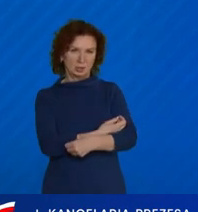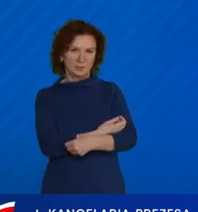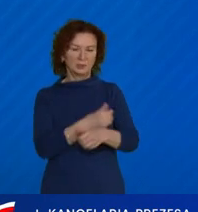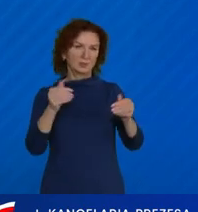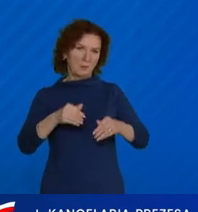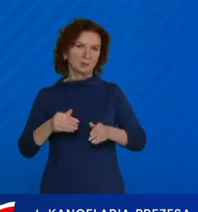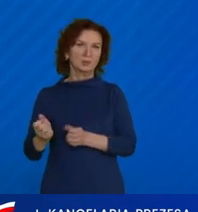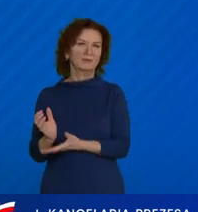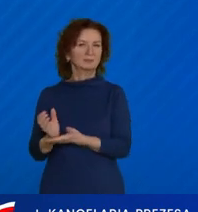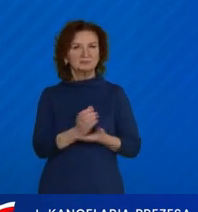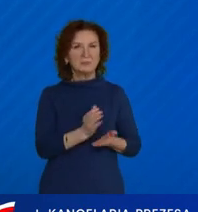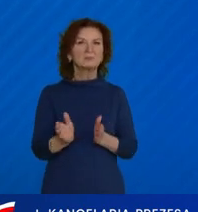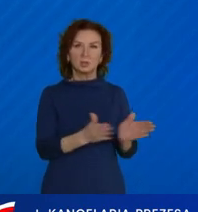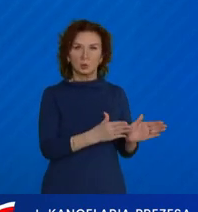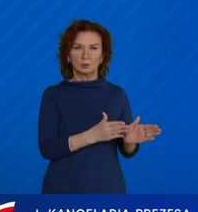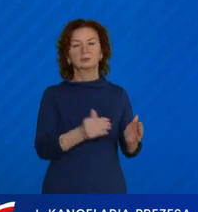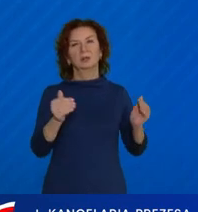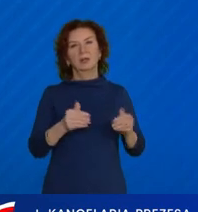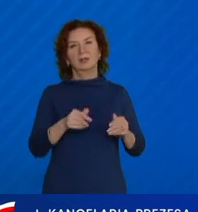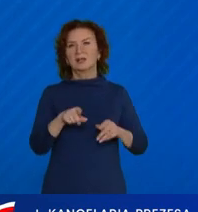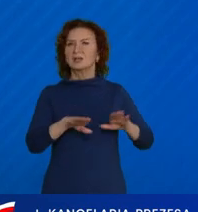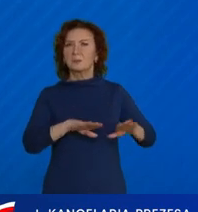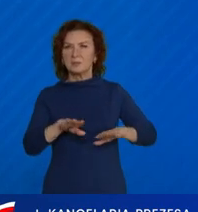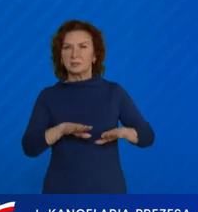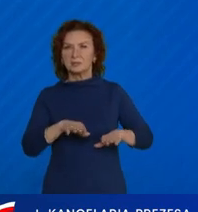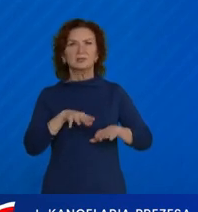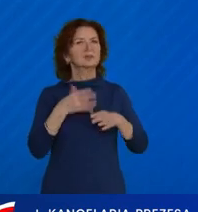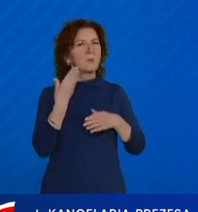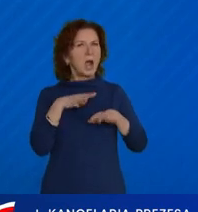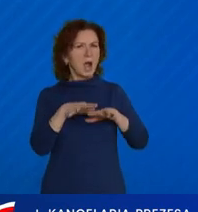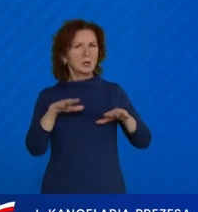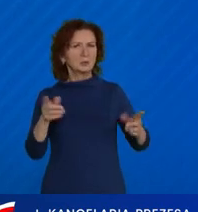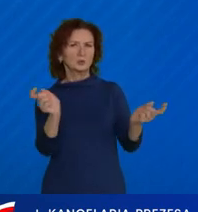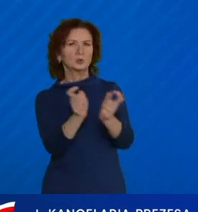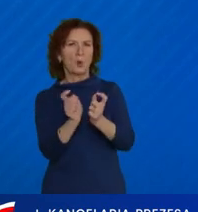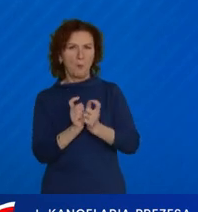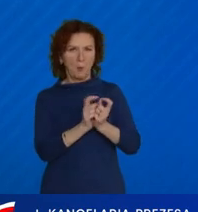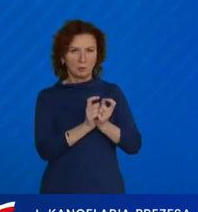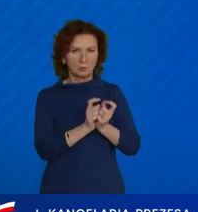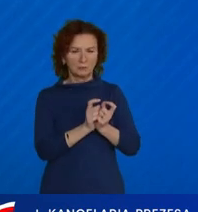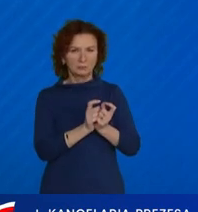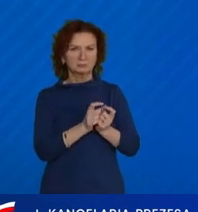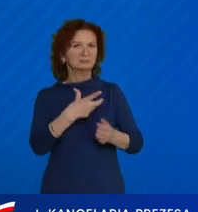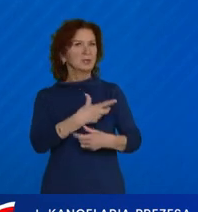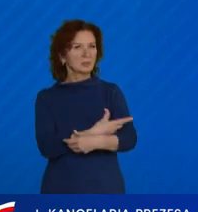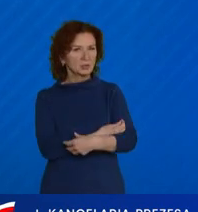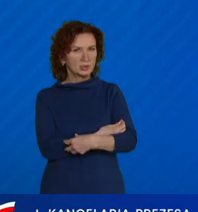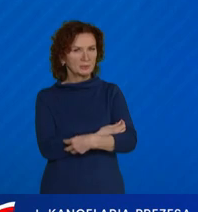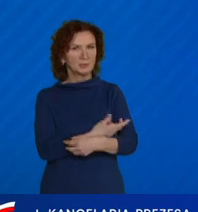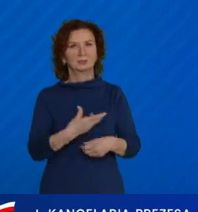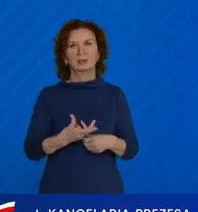przesunięcie jest możliwe. I takich miejsc, gdzie jest stworzonych bardzo dużo punktów szczepień, które nie